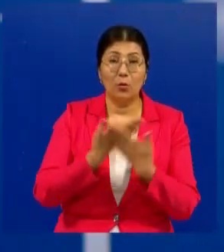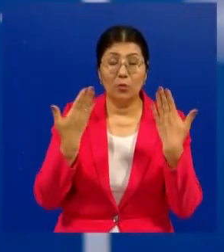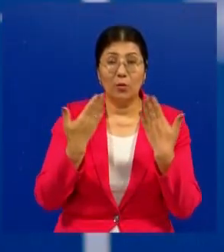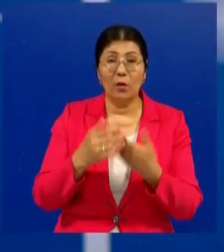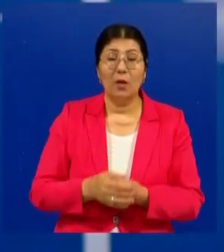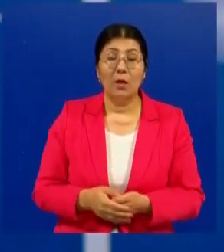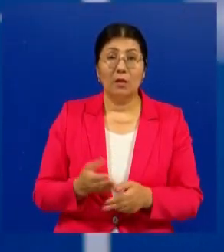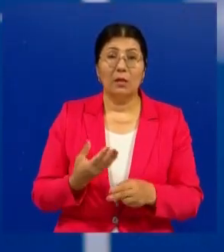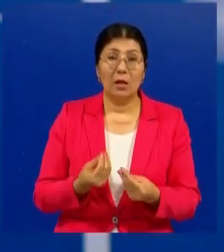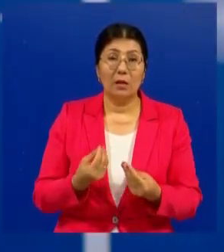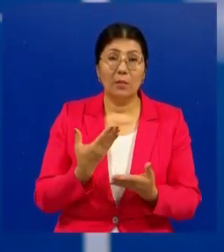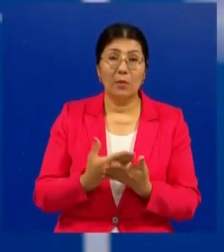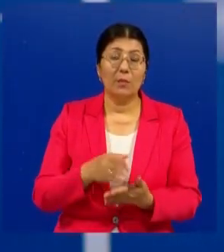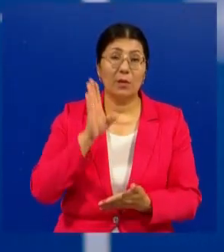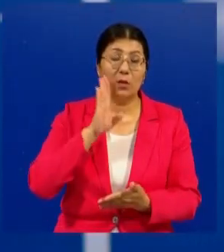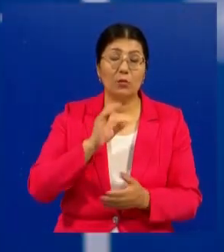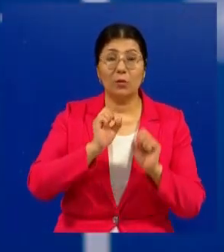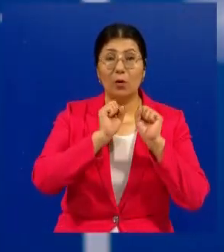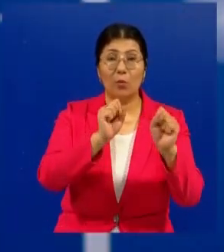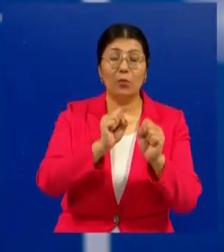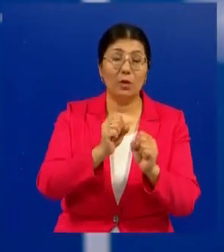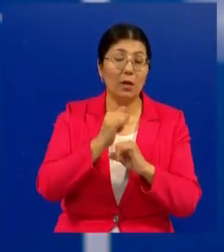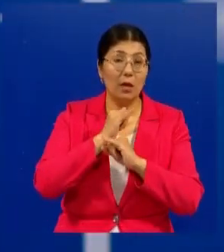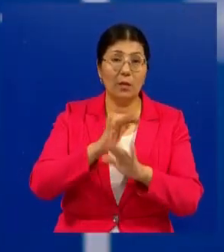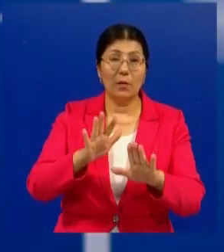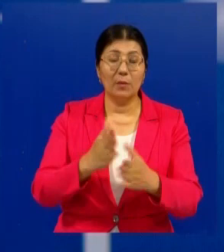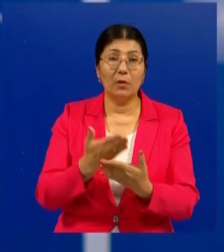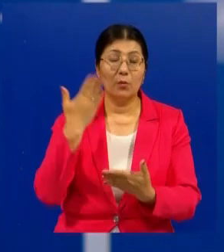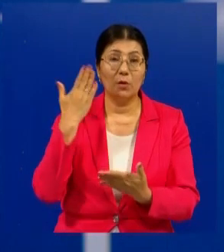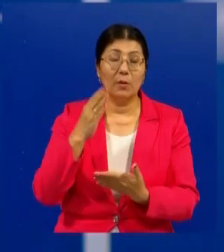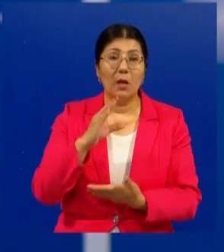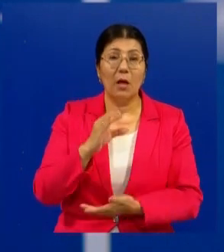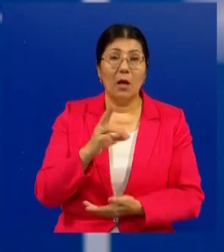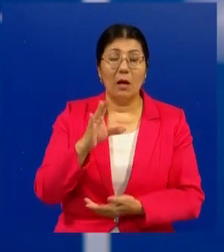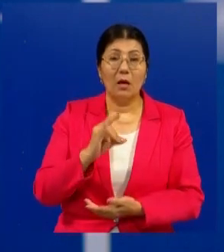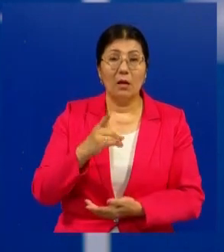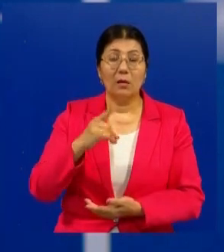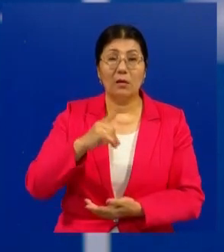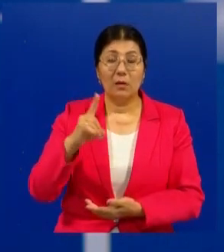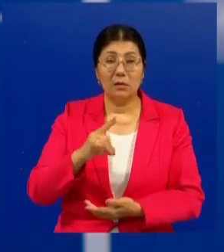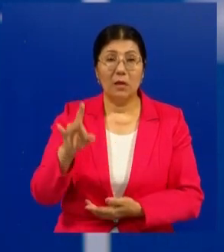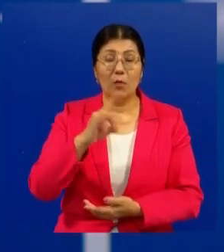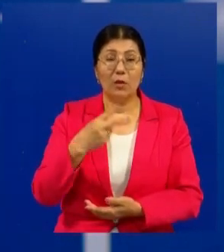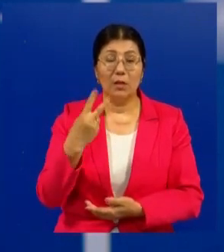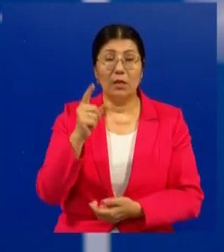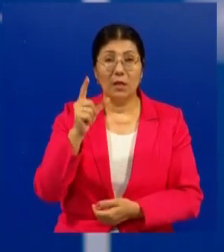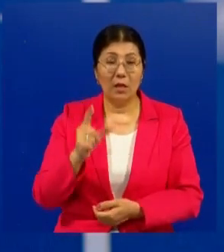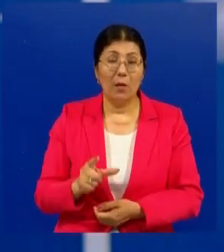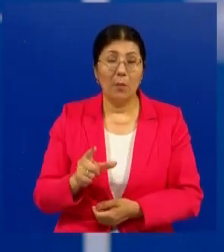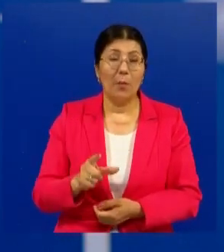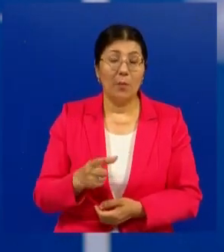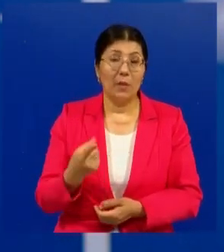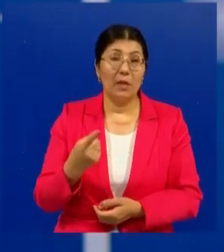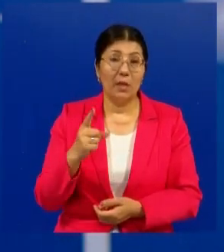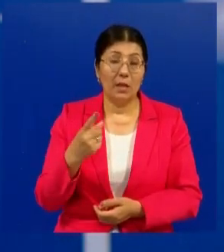бір әттеген ай бар. Балаларды судан қорғай алмай келеміз. Өткен аптада Арғыздың құрылыс ауылында екі оқушы көз жұмды. Олар алдымен бұзау іздеуге